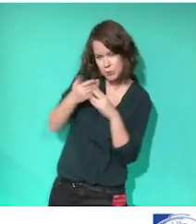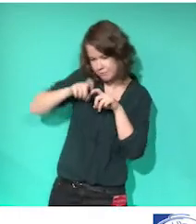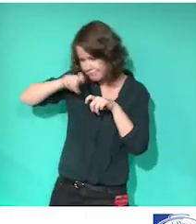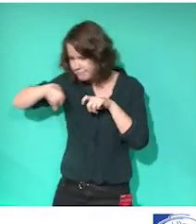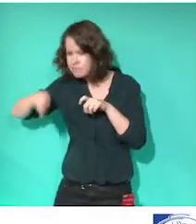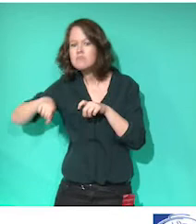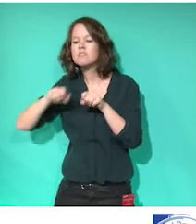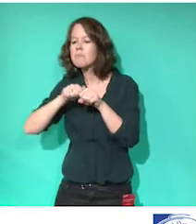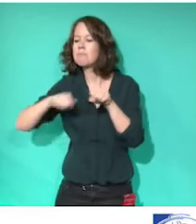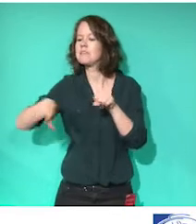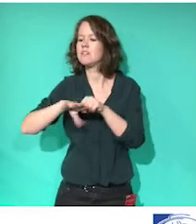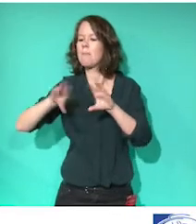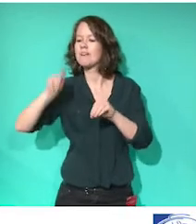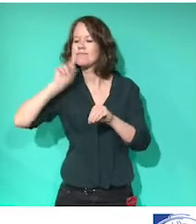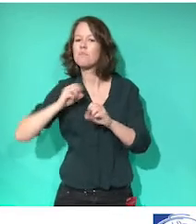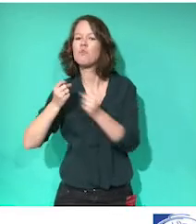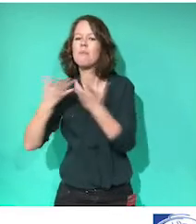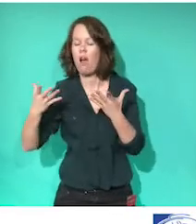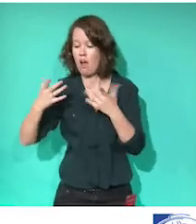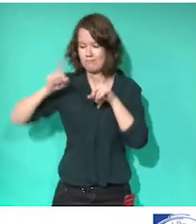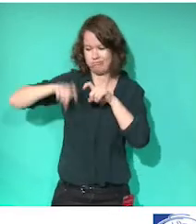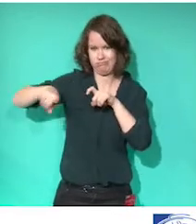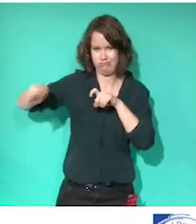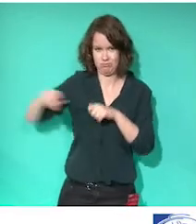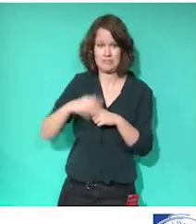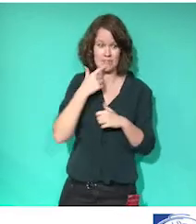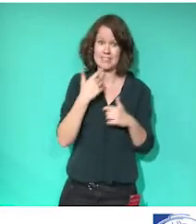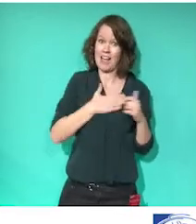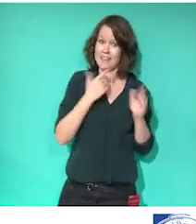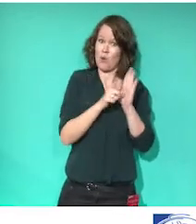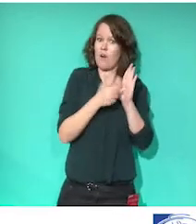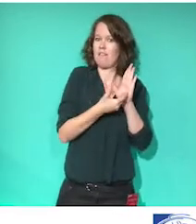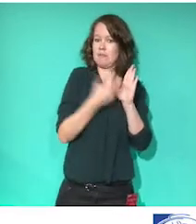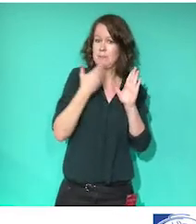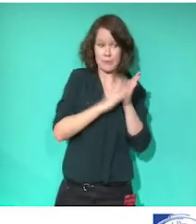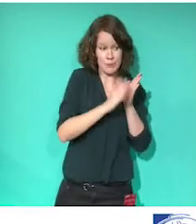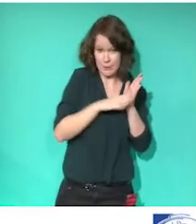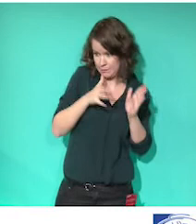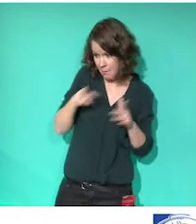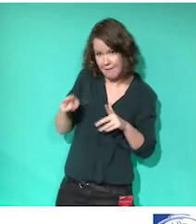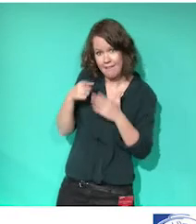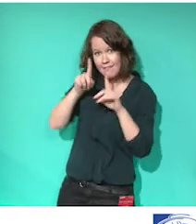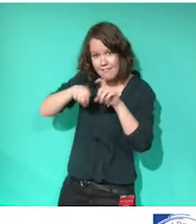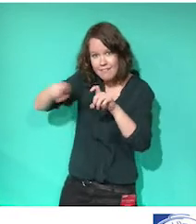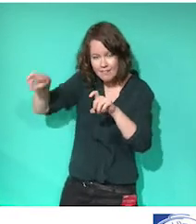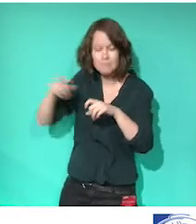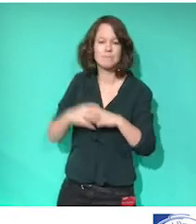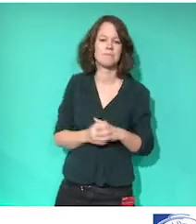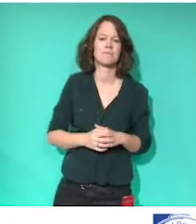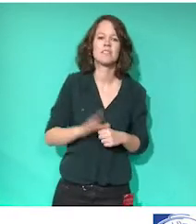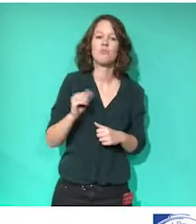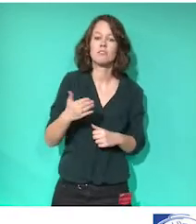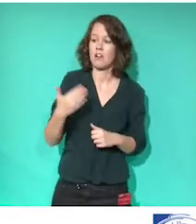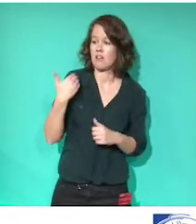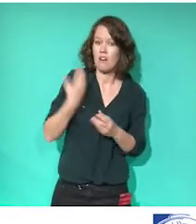femmes dans les médias. Voilà, maintenant, c'est la loi du 4 août 2014 qui permet ça. Et elle a été récemment, avec la